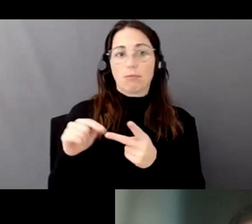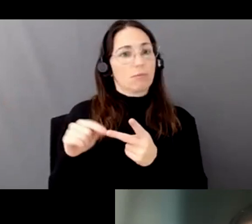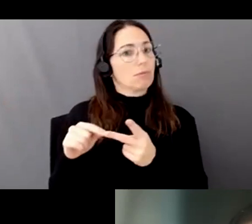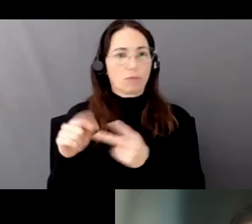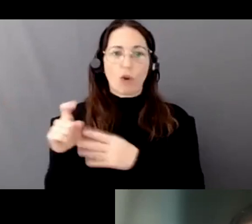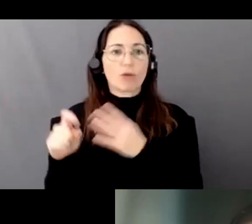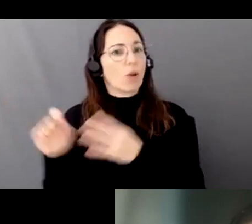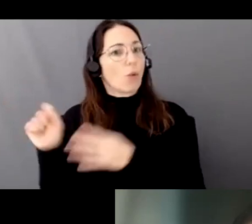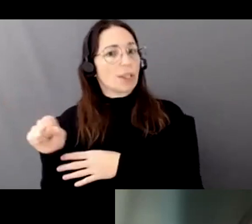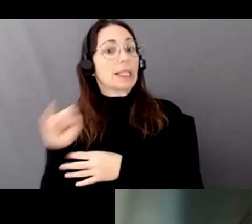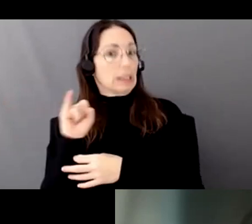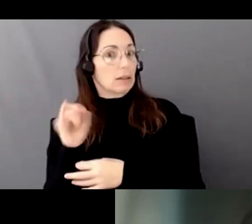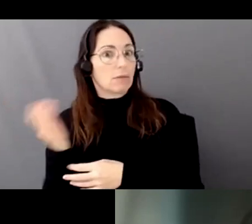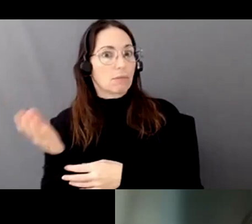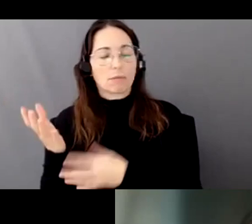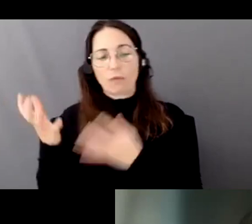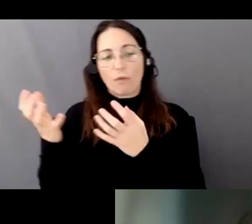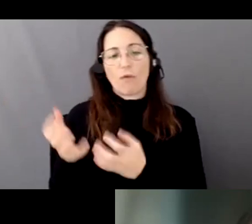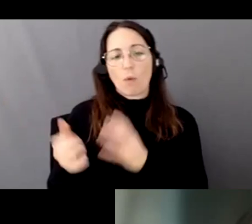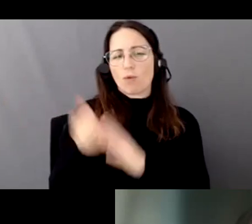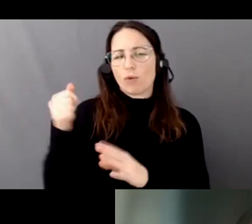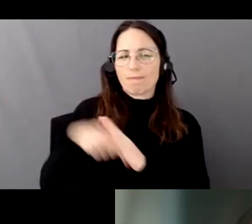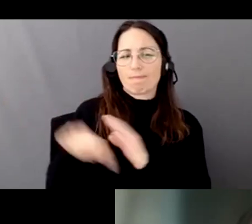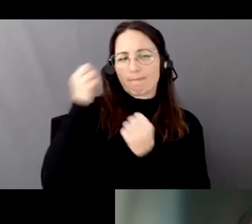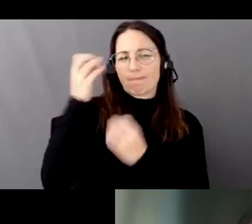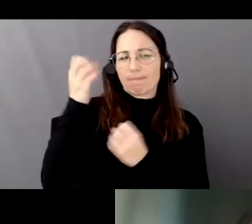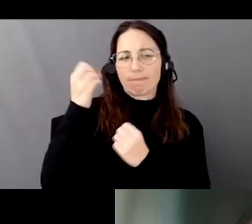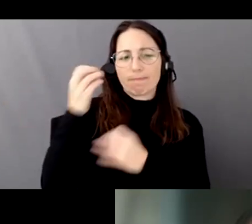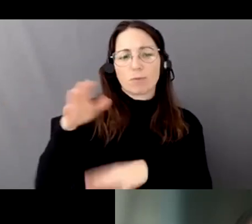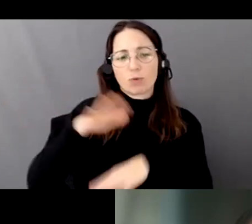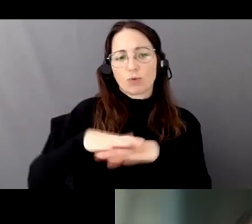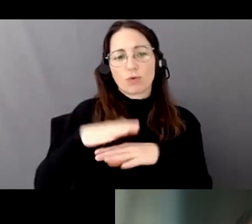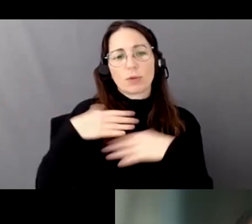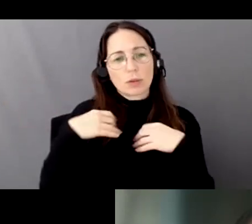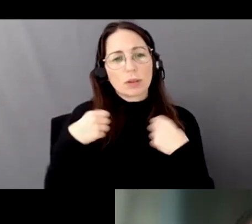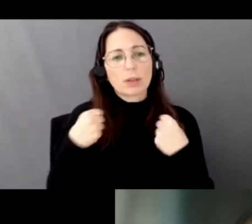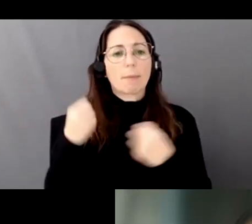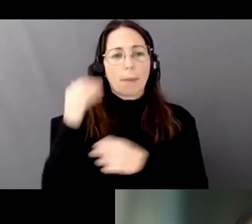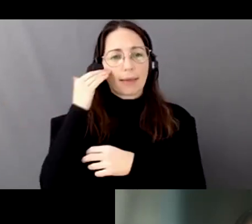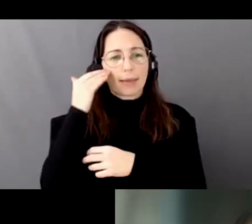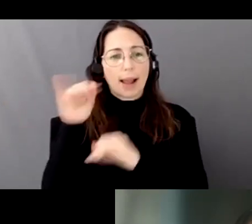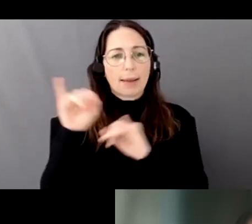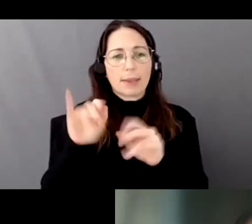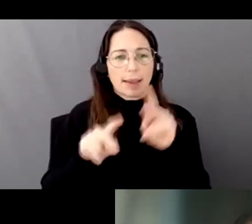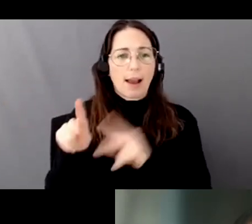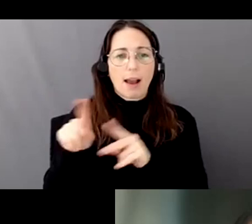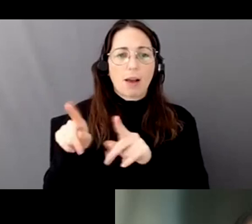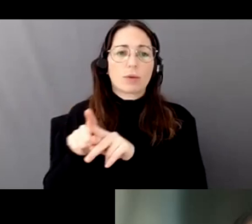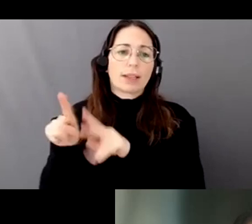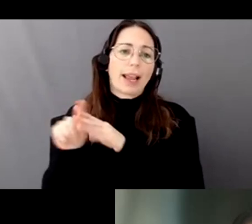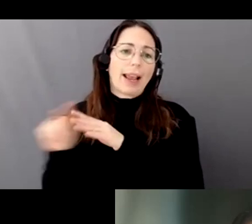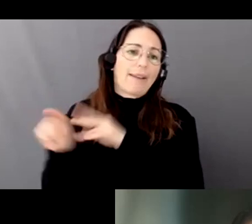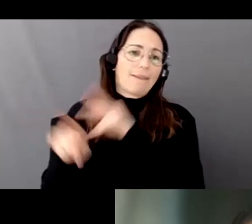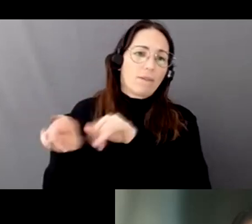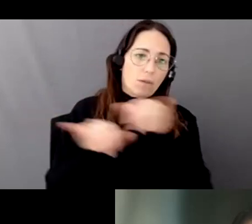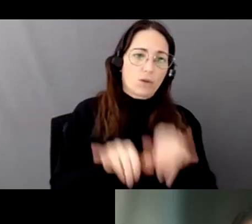leadership et vous voulez avoir plus d'informations sur la santé mentale des immigrants et des réfugiés, vous